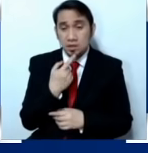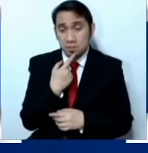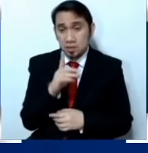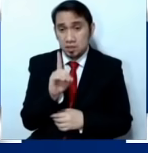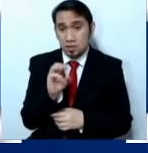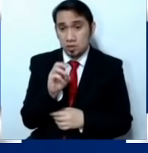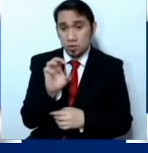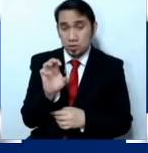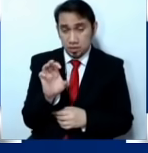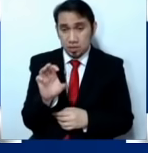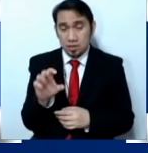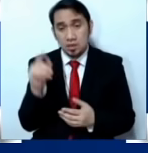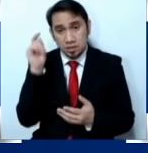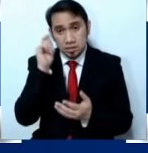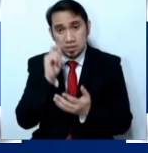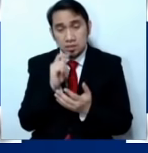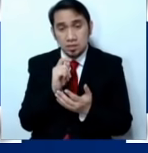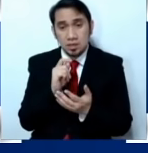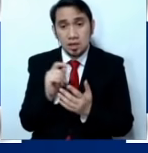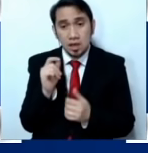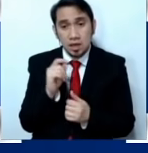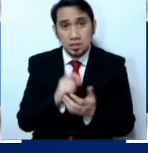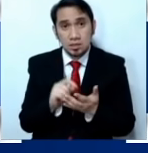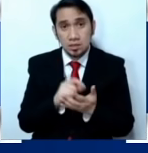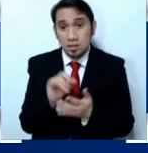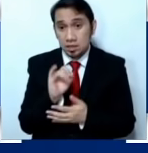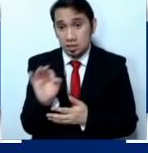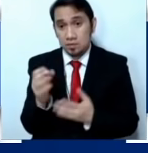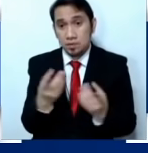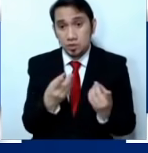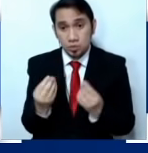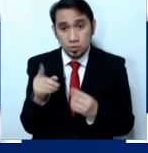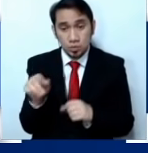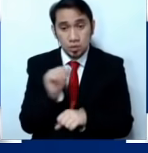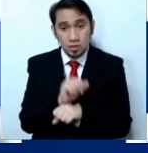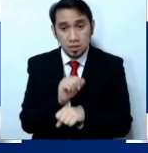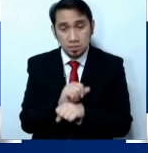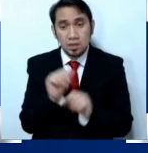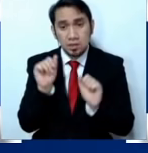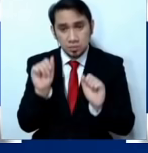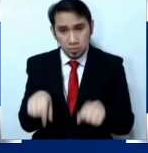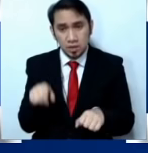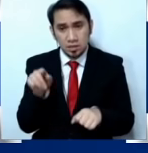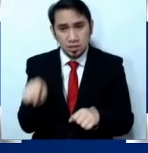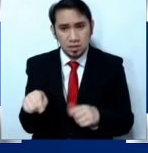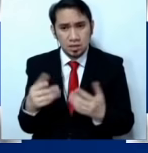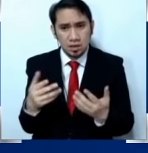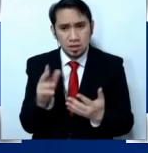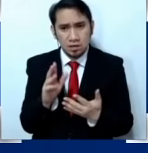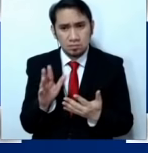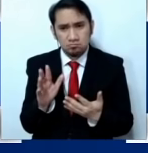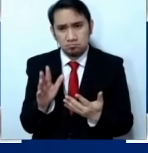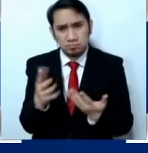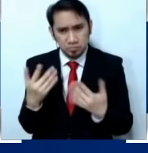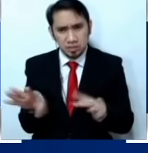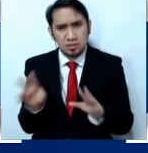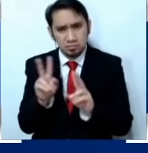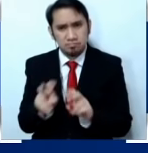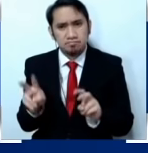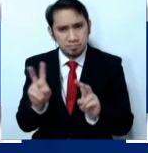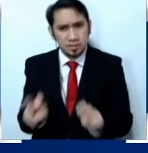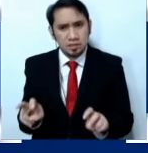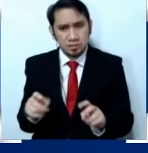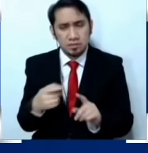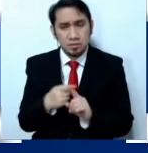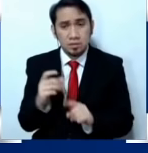Gerardo Erguiza Jr., kung ginawa raw ni Pacquiao ang kanyang assignment, ay malalaman niyang rehash na lang ito at naimbestigahan na ng kamera. Ipinaliwanag